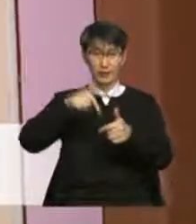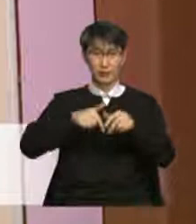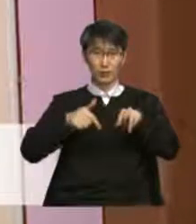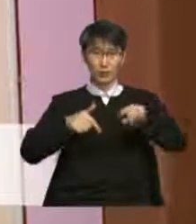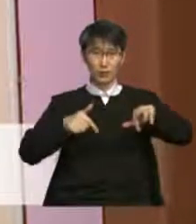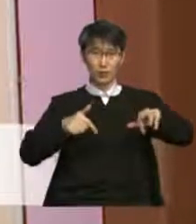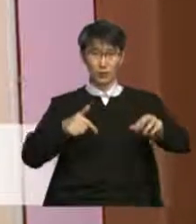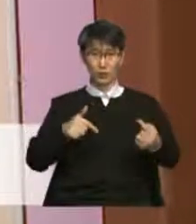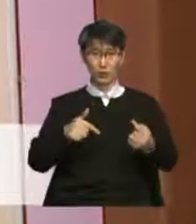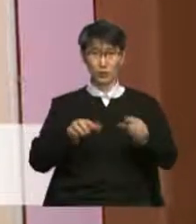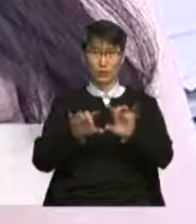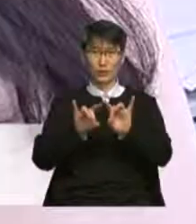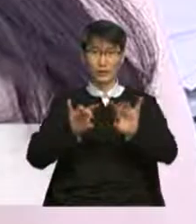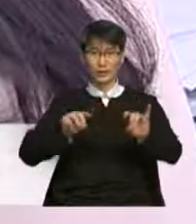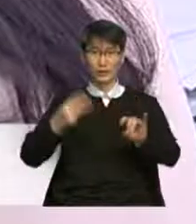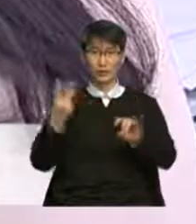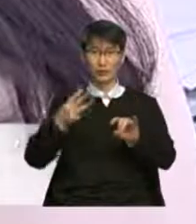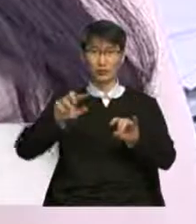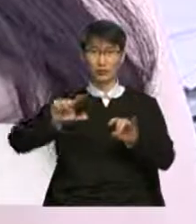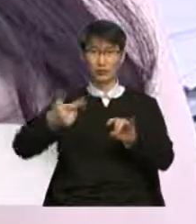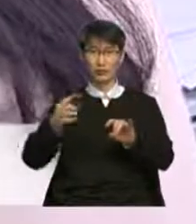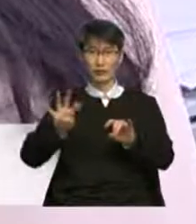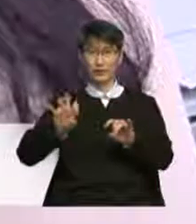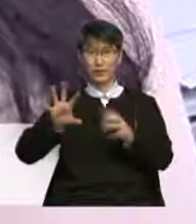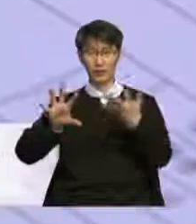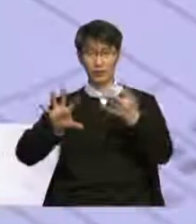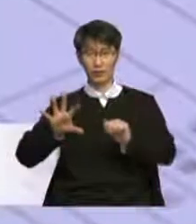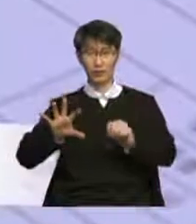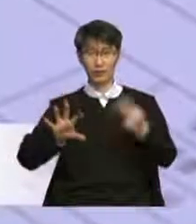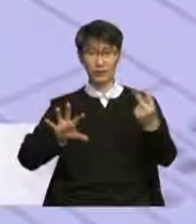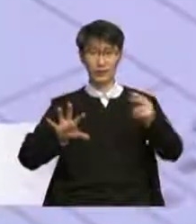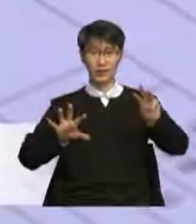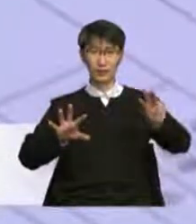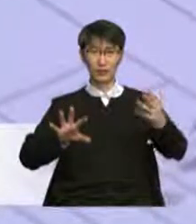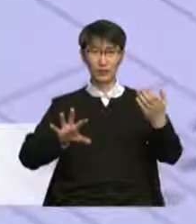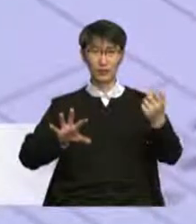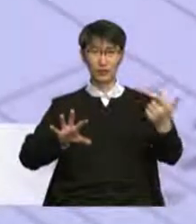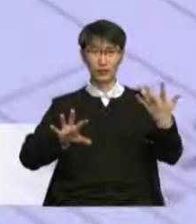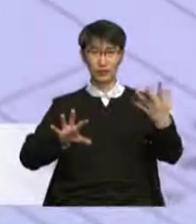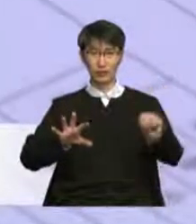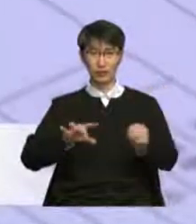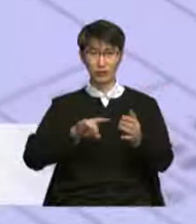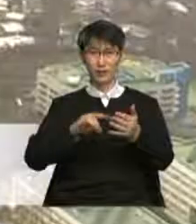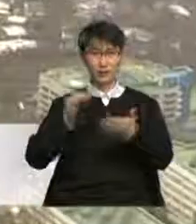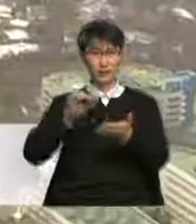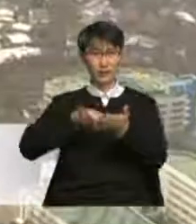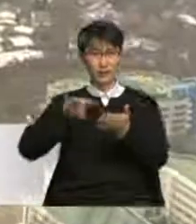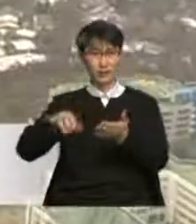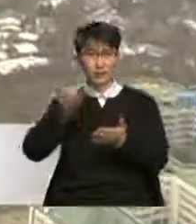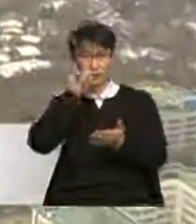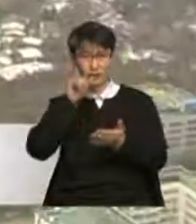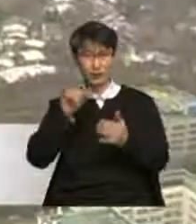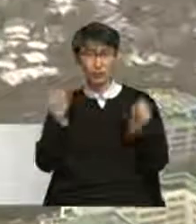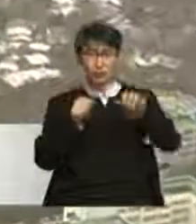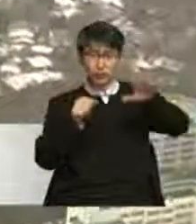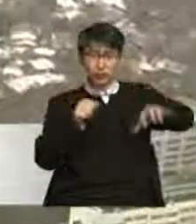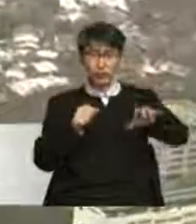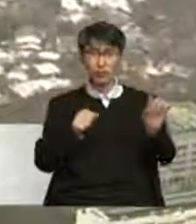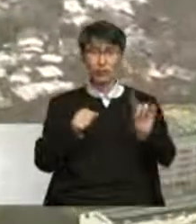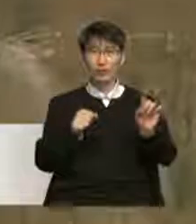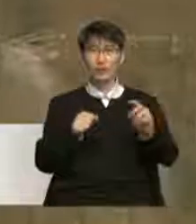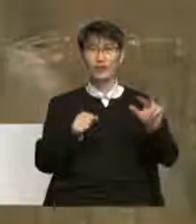서초구의 경우 각각 3644 어 권과 2396 억 원의 재산 세이블 보인다면 강북과 도봉구는